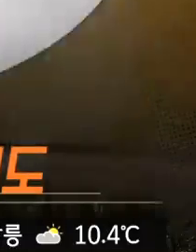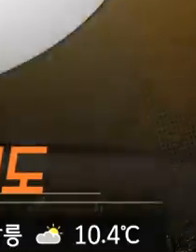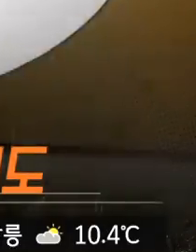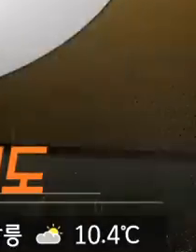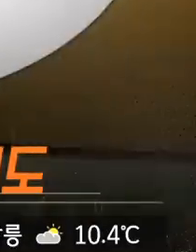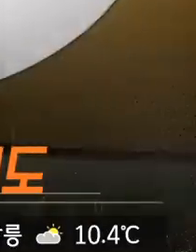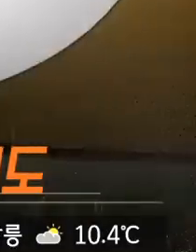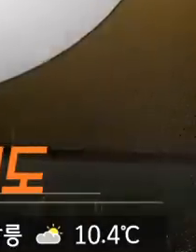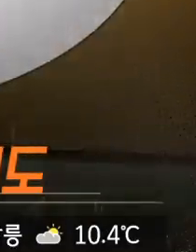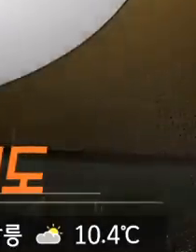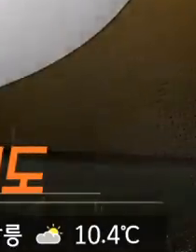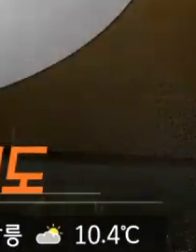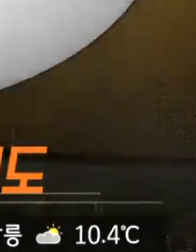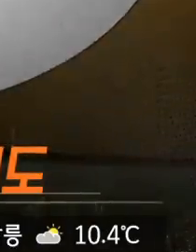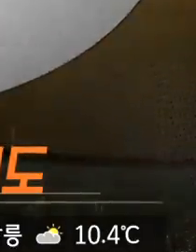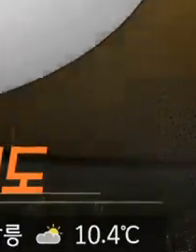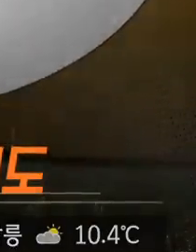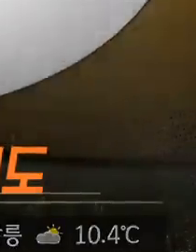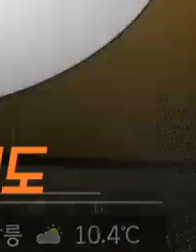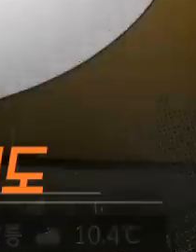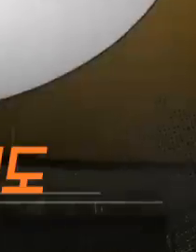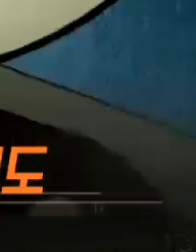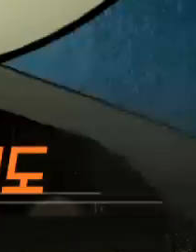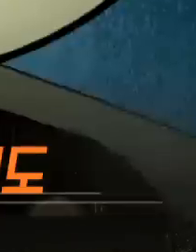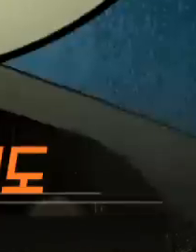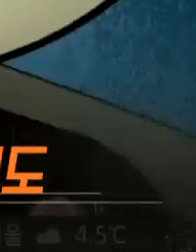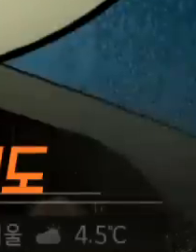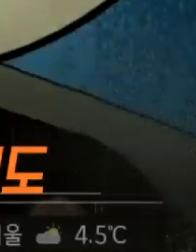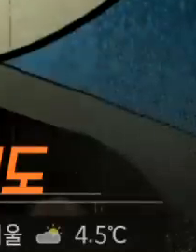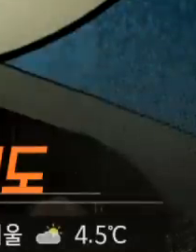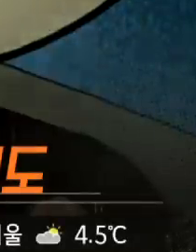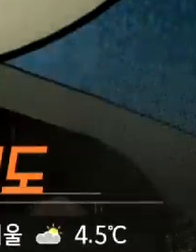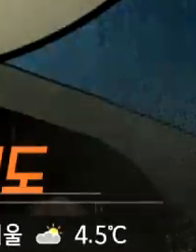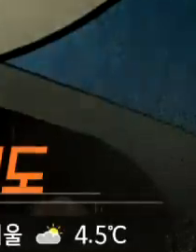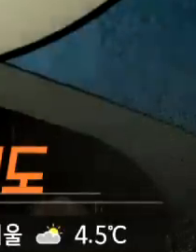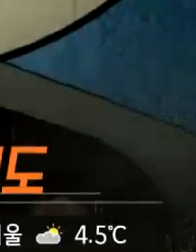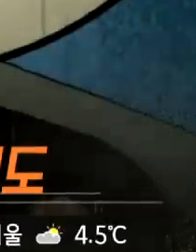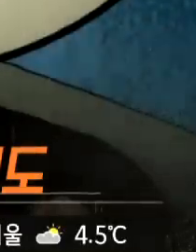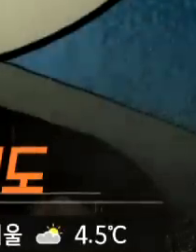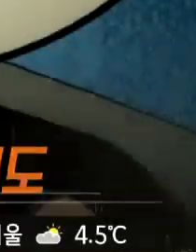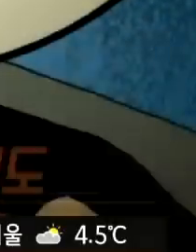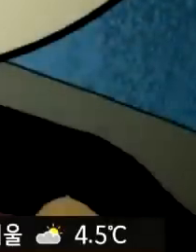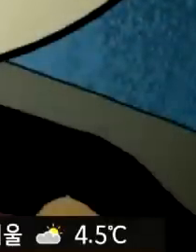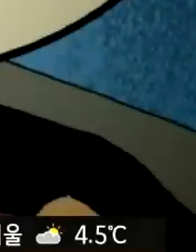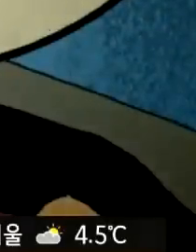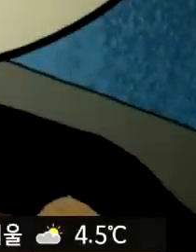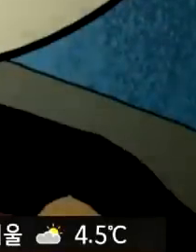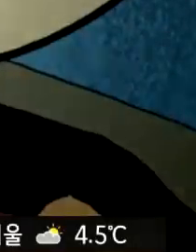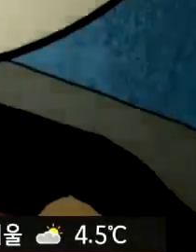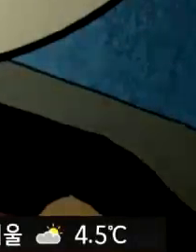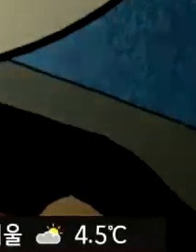부인하면서 심지어 2차 가해까지 서슴지 않았습니다. 인면수심 교사의 범행을 들여다봅니다.